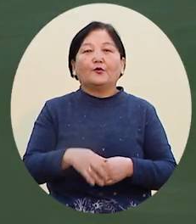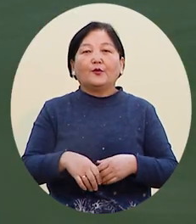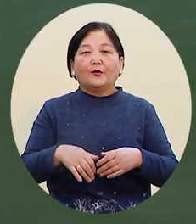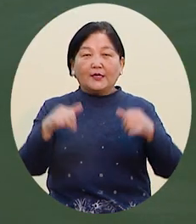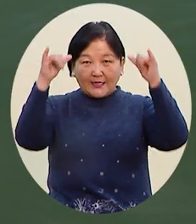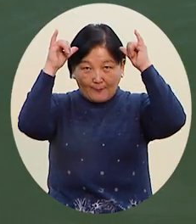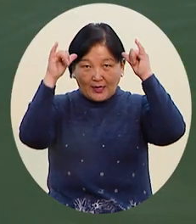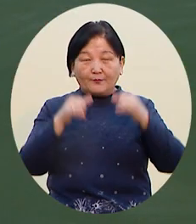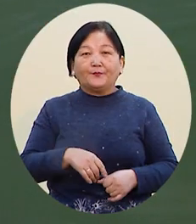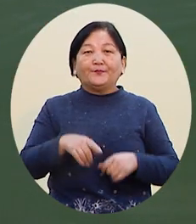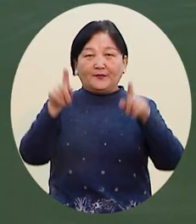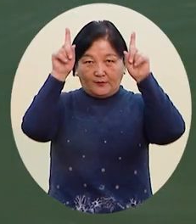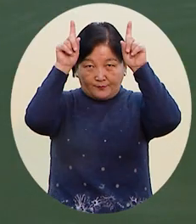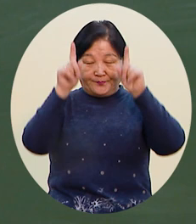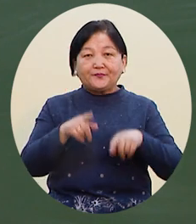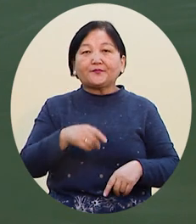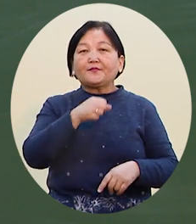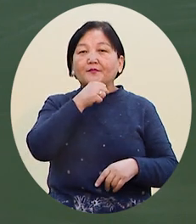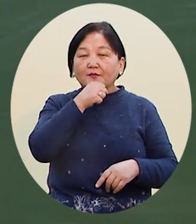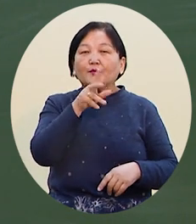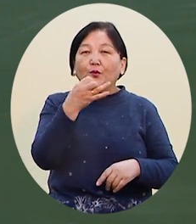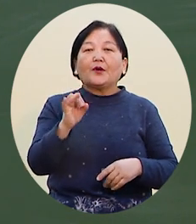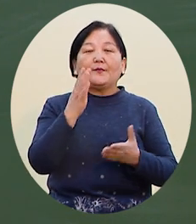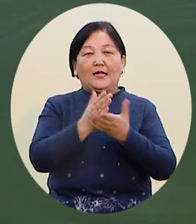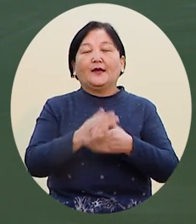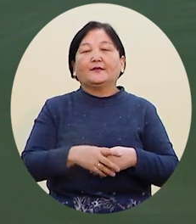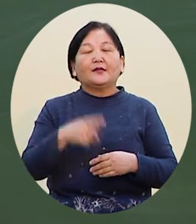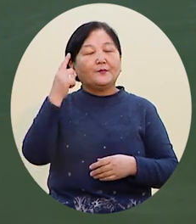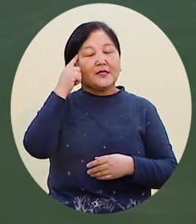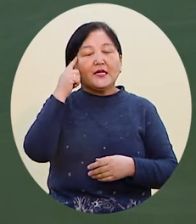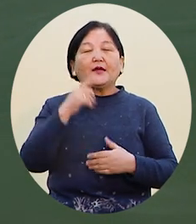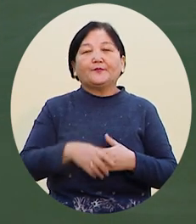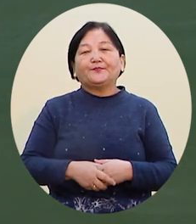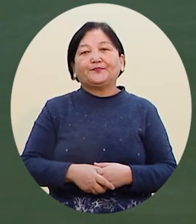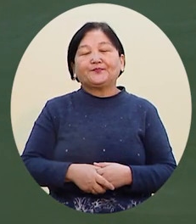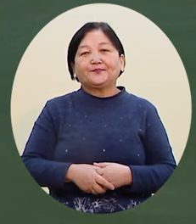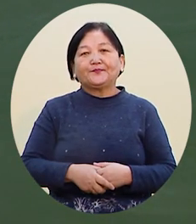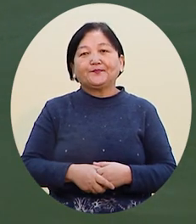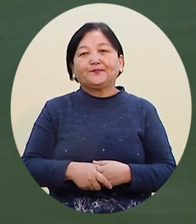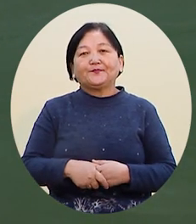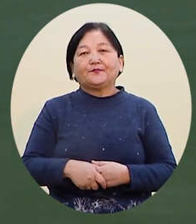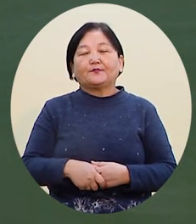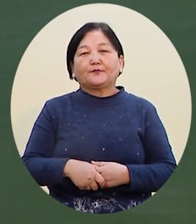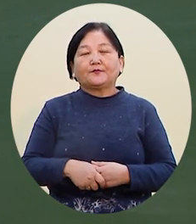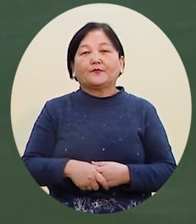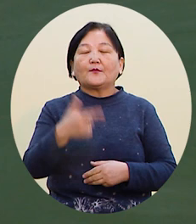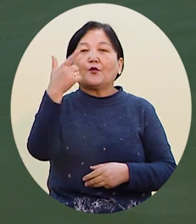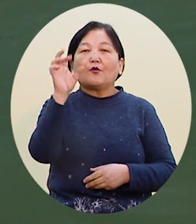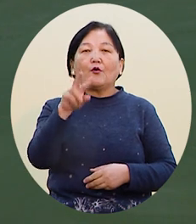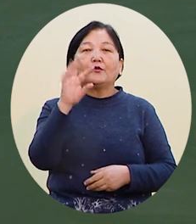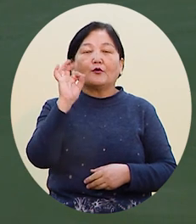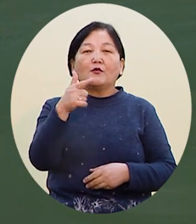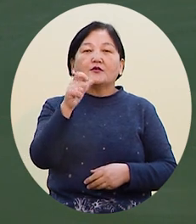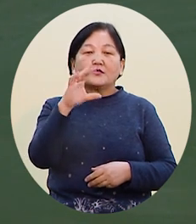сурахчдаа анхаарлаа хандуулаад багштайгаа хамтран уншиж эхлэе. За багш нь бол зохиолынхан гол гол хэсгээс уншаад явна.